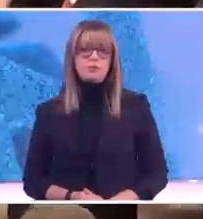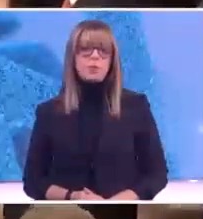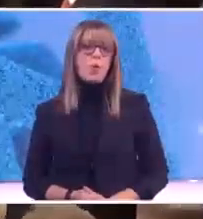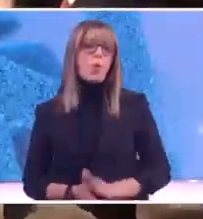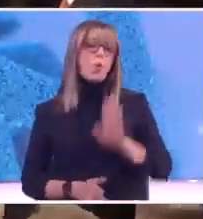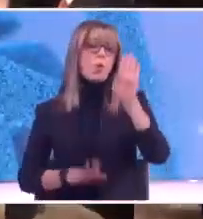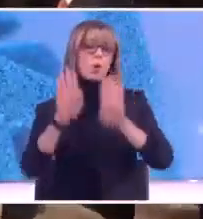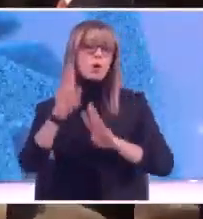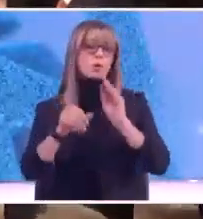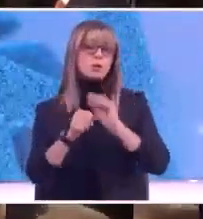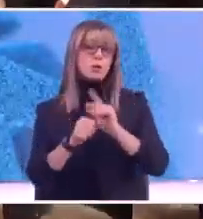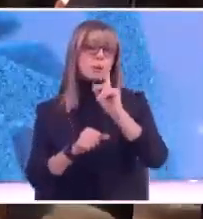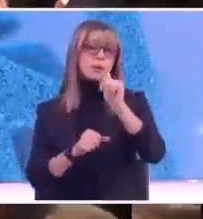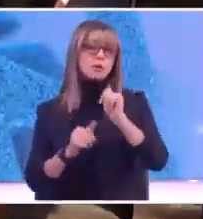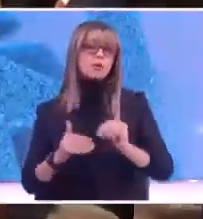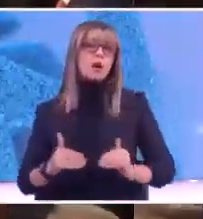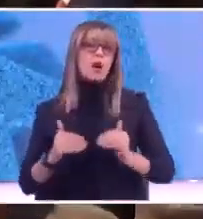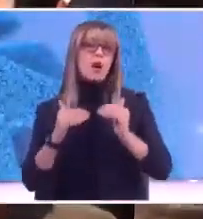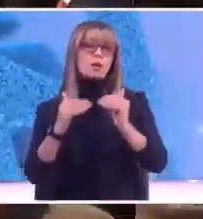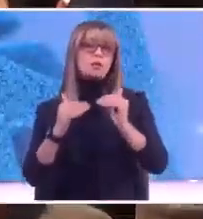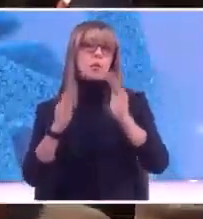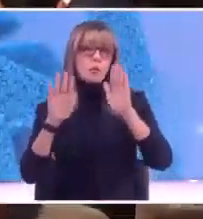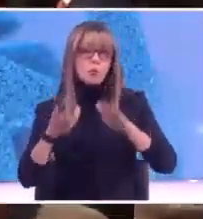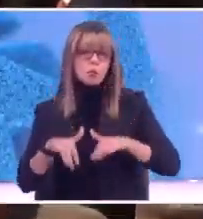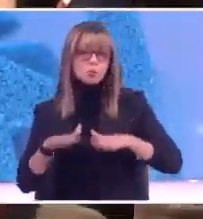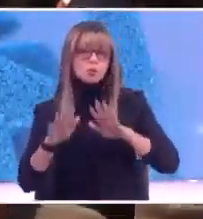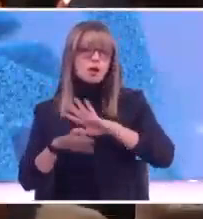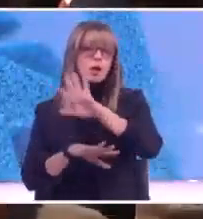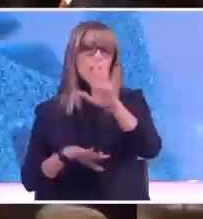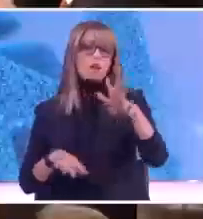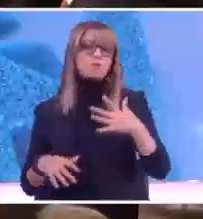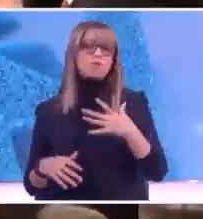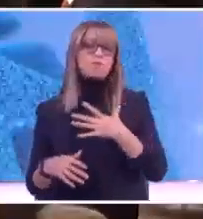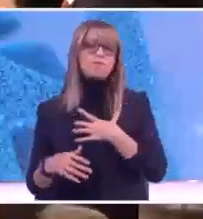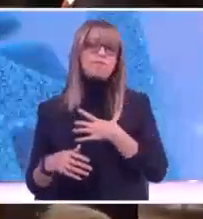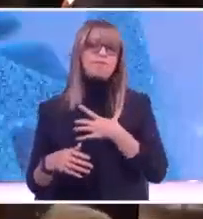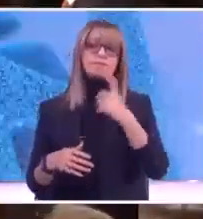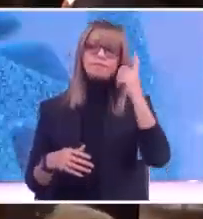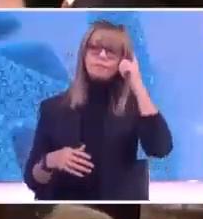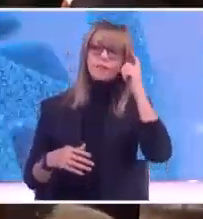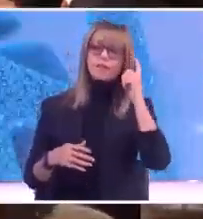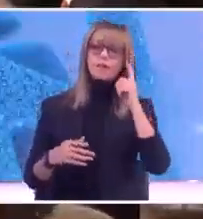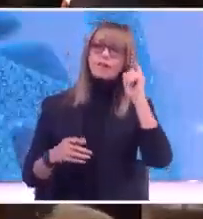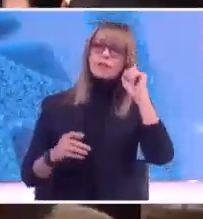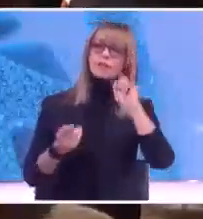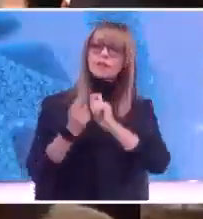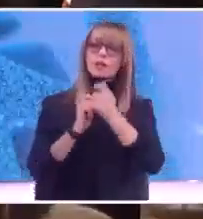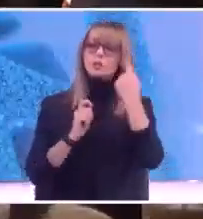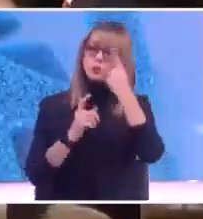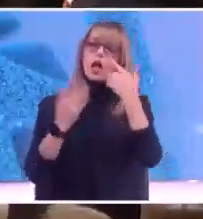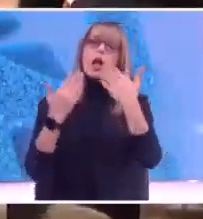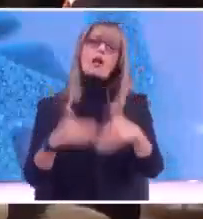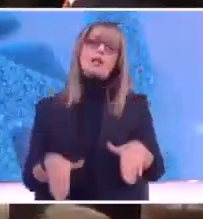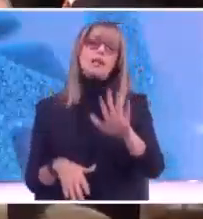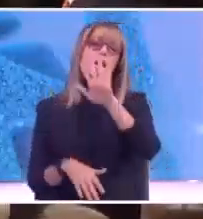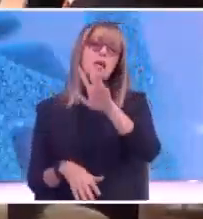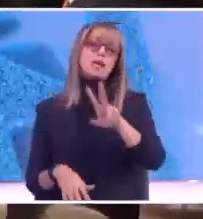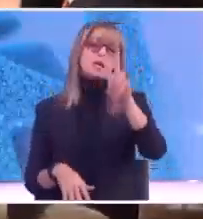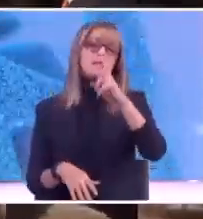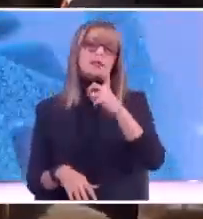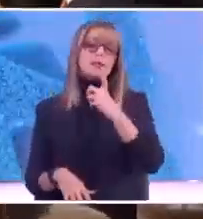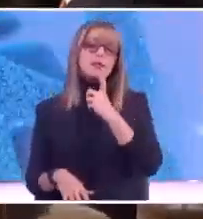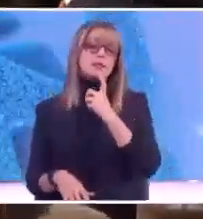Oylamanın bir gün daha ertelenme olasılığı ise muhaliflerin tavır değiştirmesiyle engellendi. 57 yaşındaki